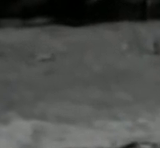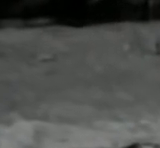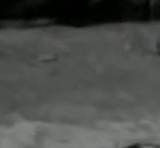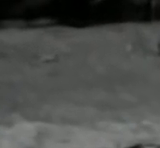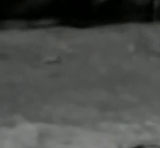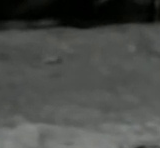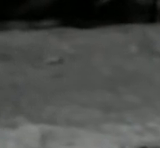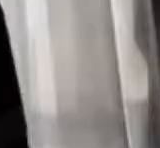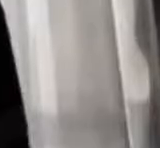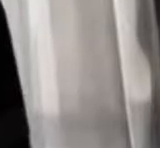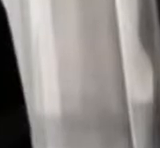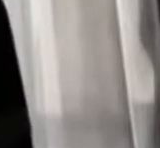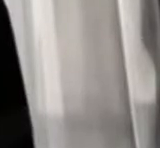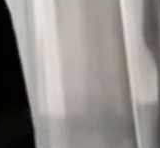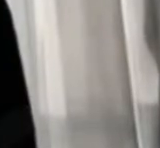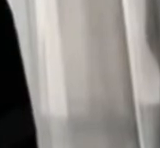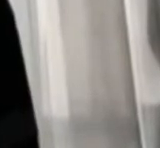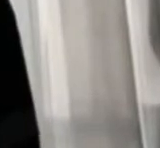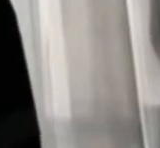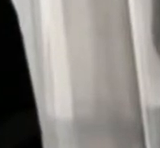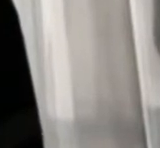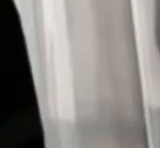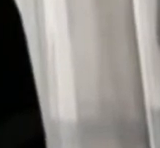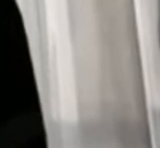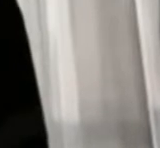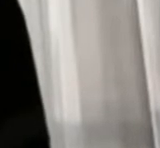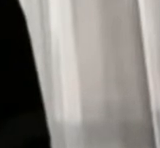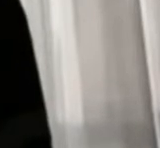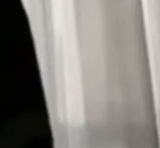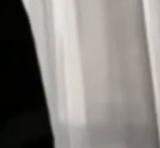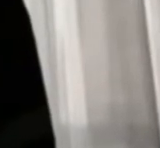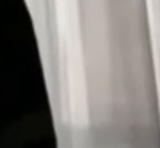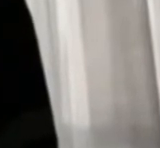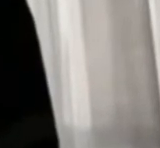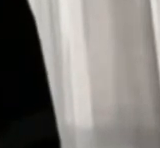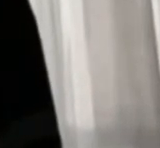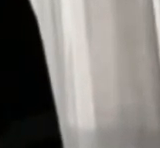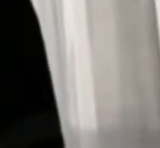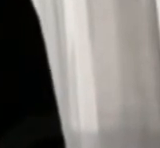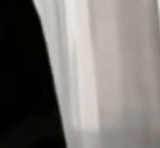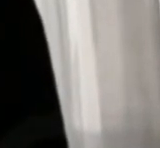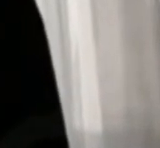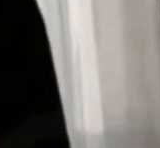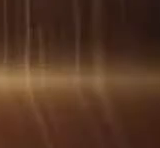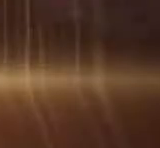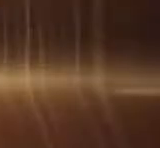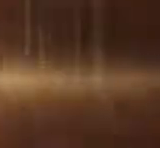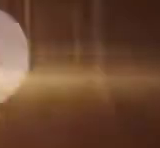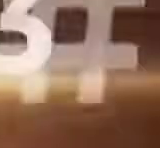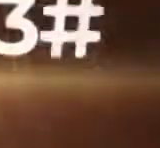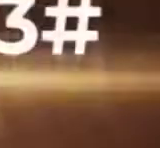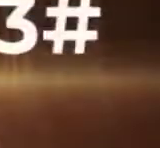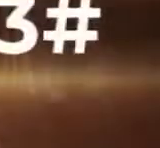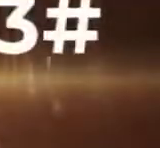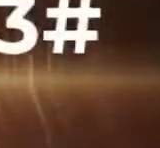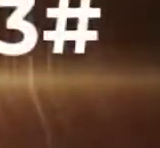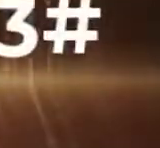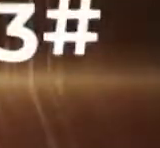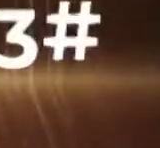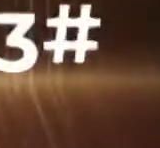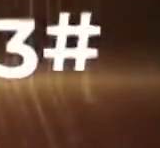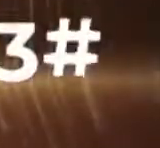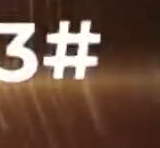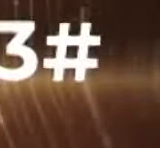cha Warumi 5 mstari wa 3. Wala si hivyo tu, ila mnafurahia. Kupata viki